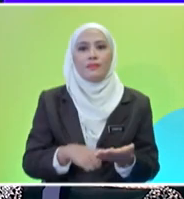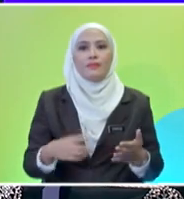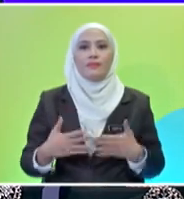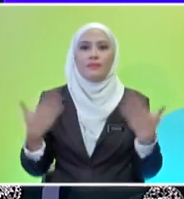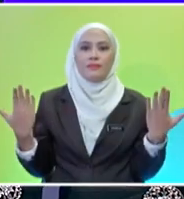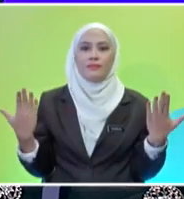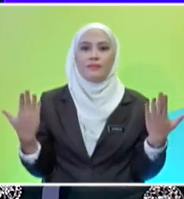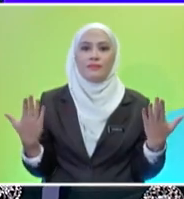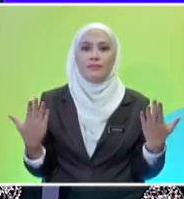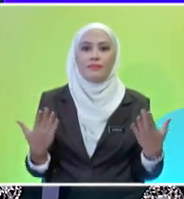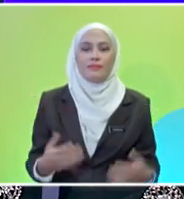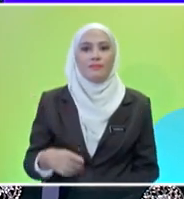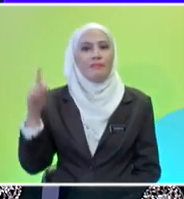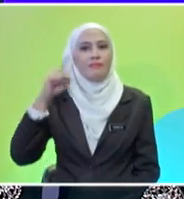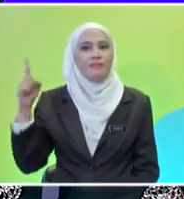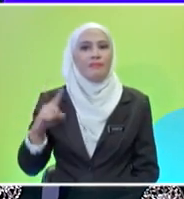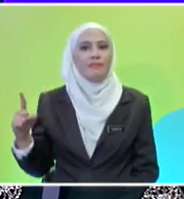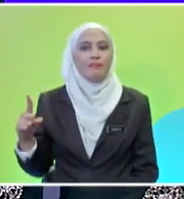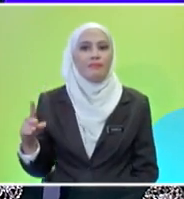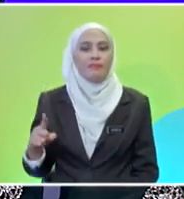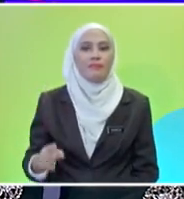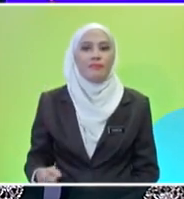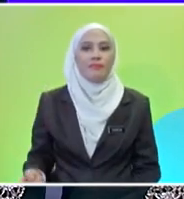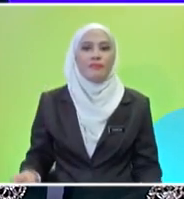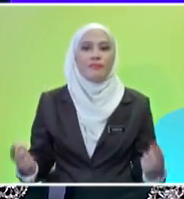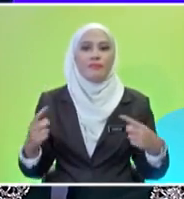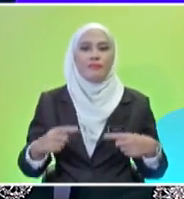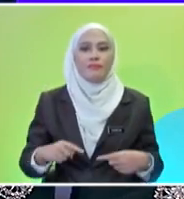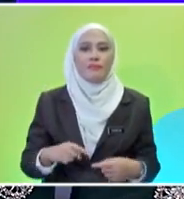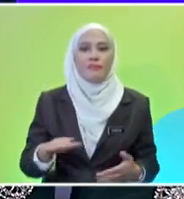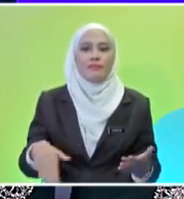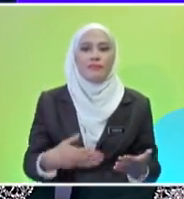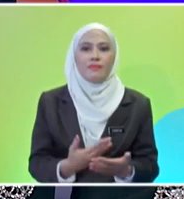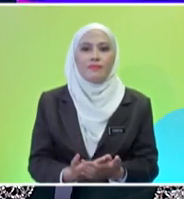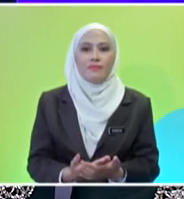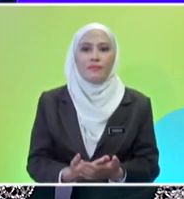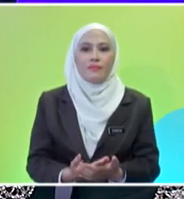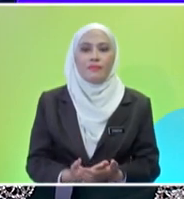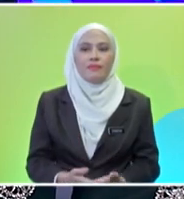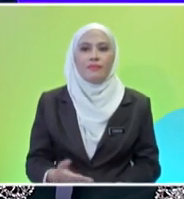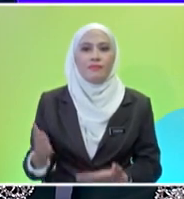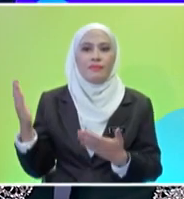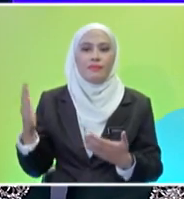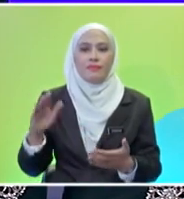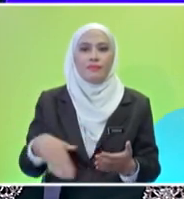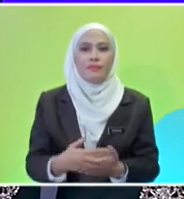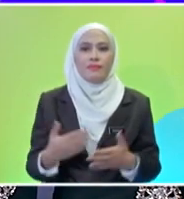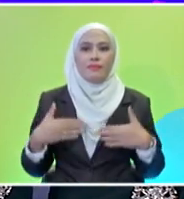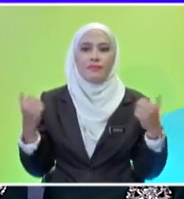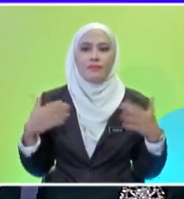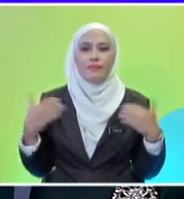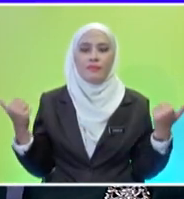ke Abang Fizi kembali bersama-sama dengan semua dalam keadaan yang bagus-bagus pada hari ini Oke kita ditemani oleh